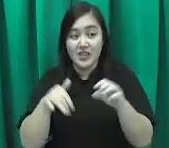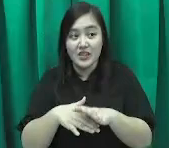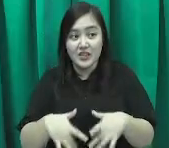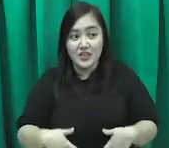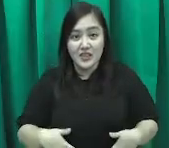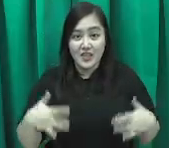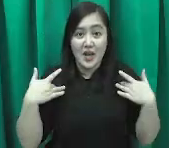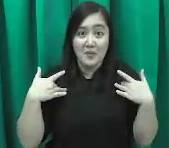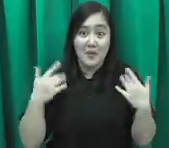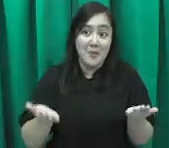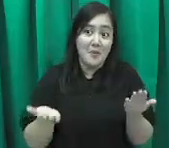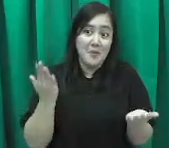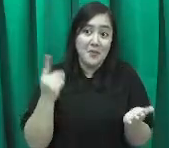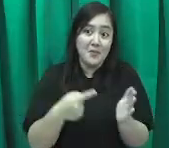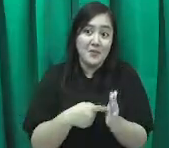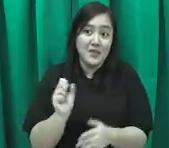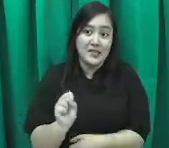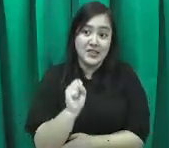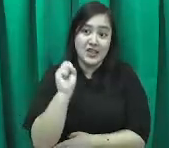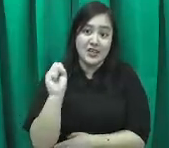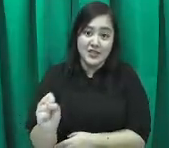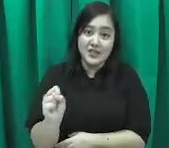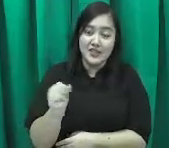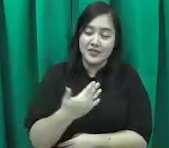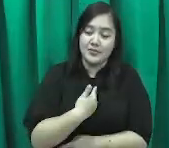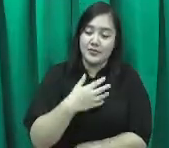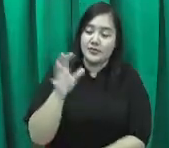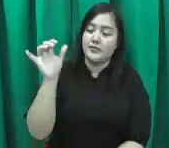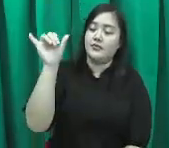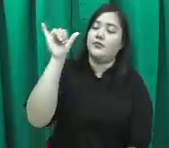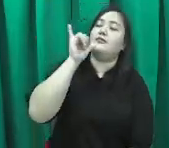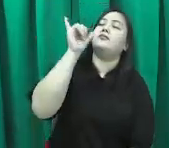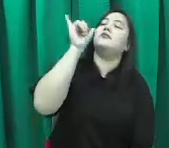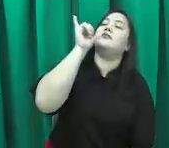na ako. Sabado baka ngayon, kagabi pa. Oo, baka kagabi pa.